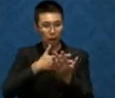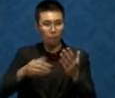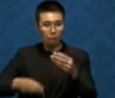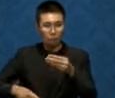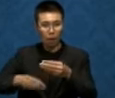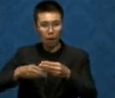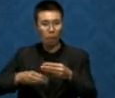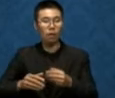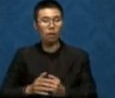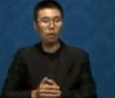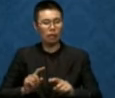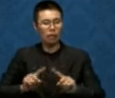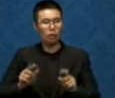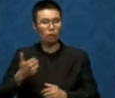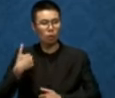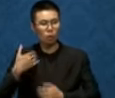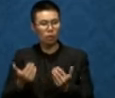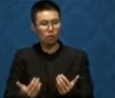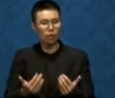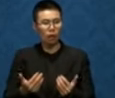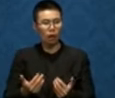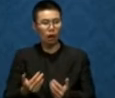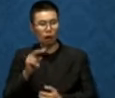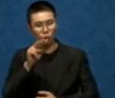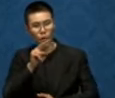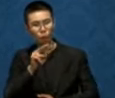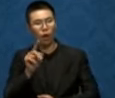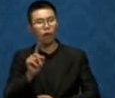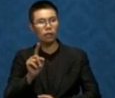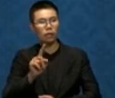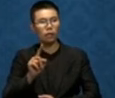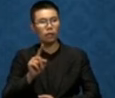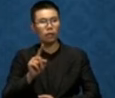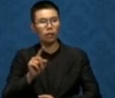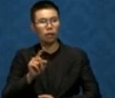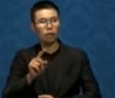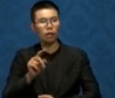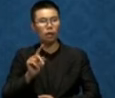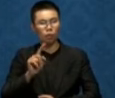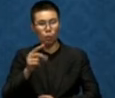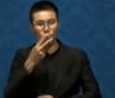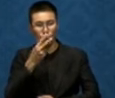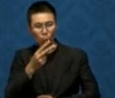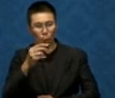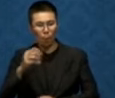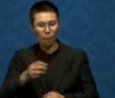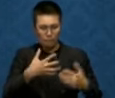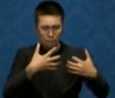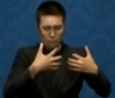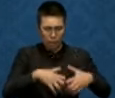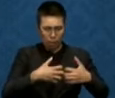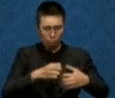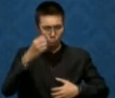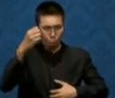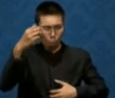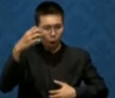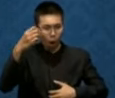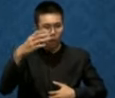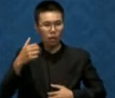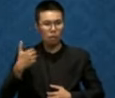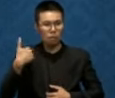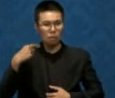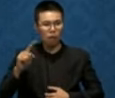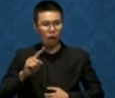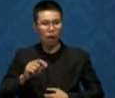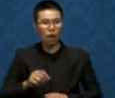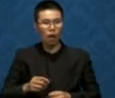แต่นะครับแต่พอเราหันกลับไปดูสัดส่วนการผลิตไฟฟ้าเนี่ยมันก็ยังไปเน้นที่การใช้ฟอสซิล